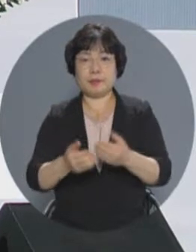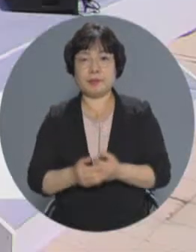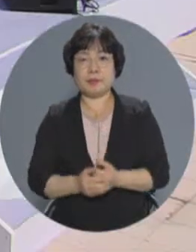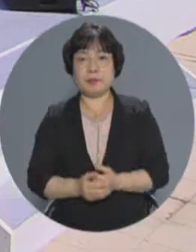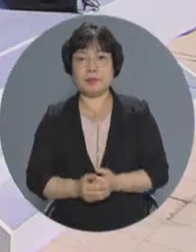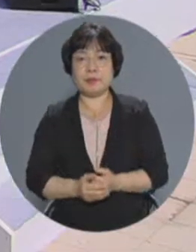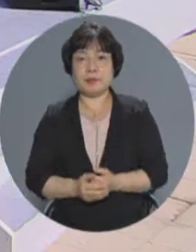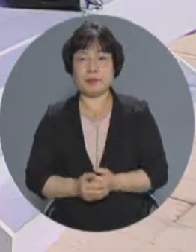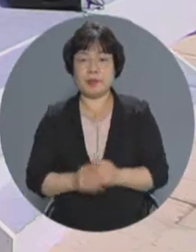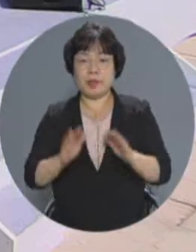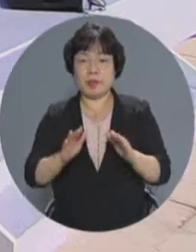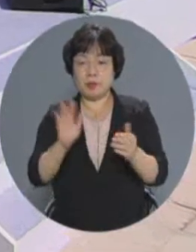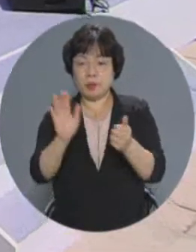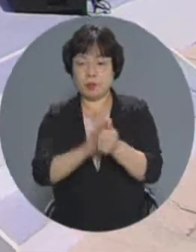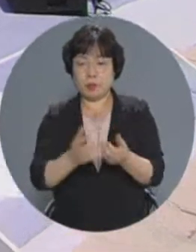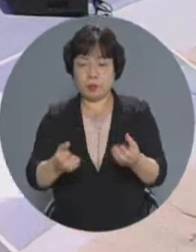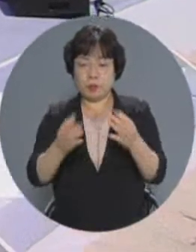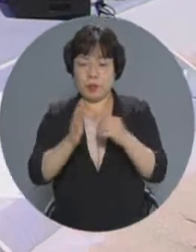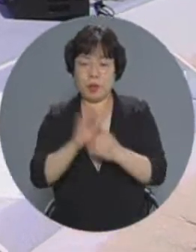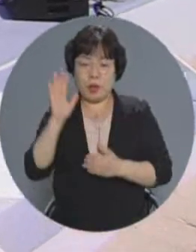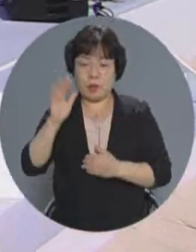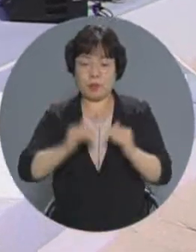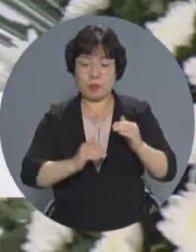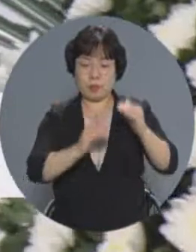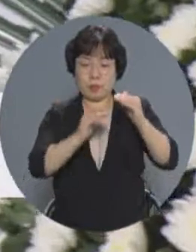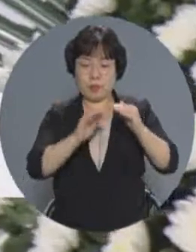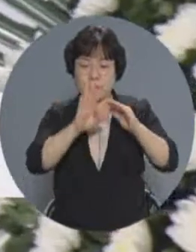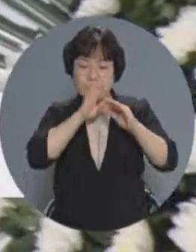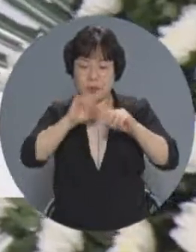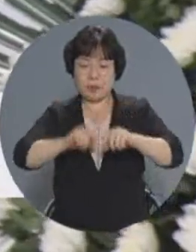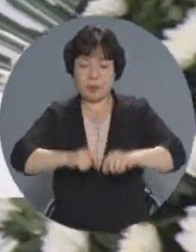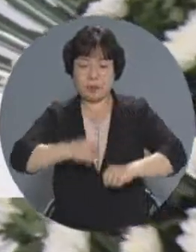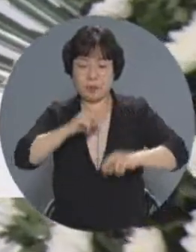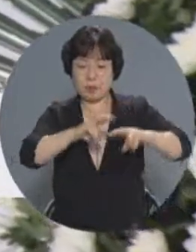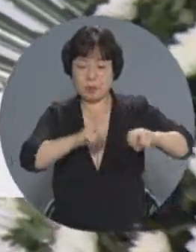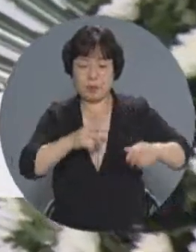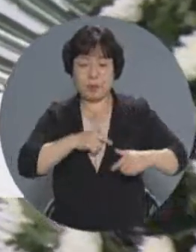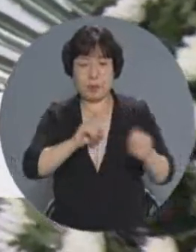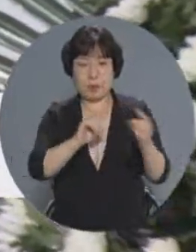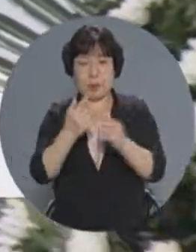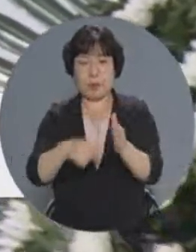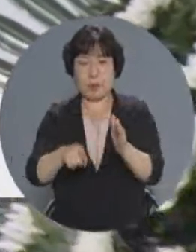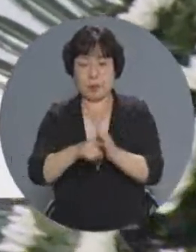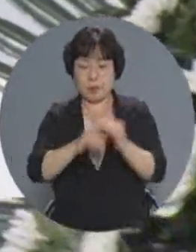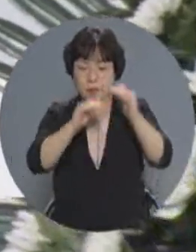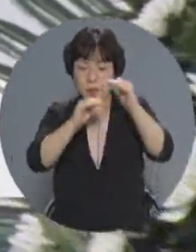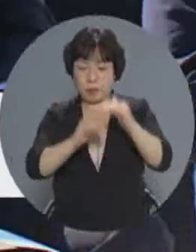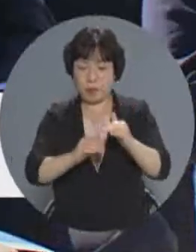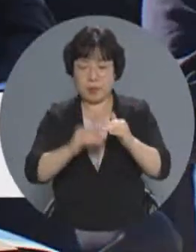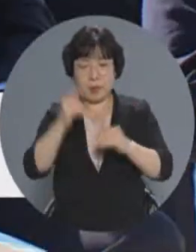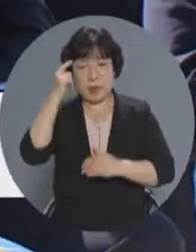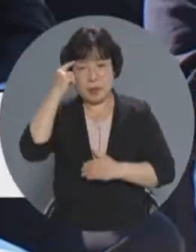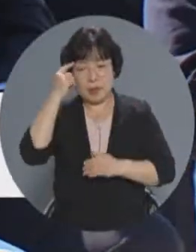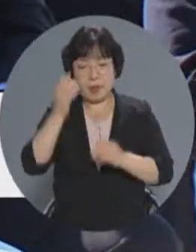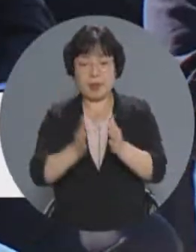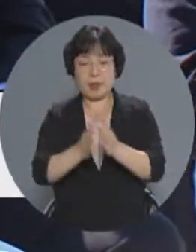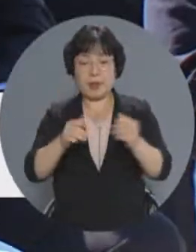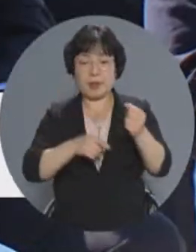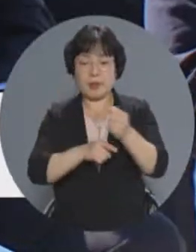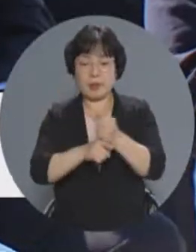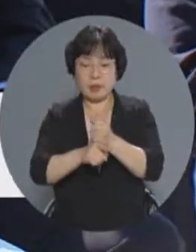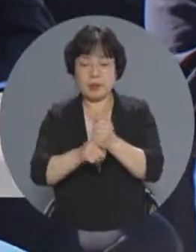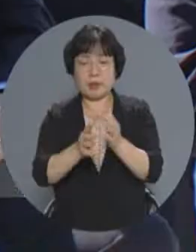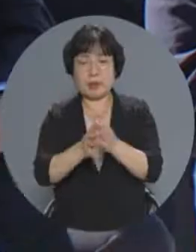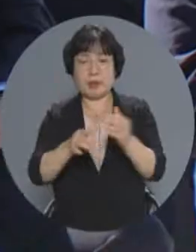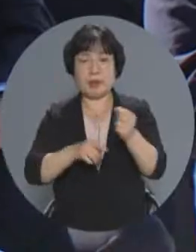올리겠습니다. 이번 위령제는 앞으로 진행될 진상규명과 명예회복을 위한 여정을 감안할 때 또 다른 시작의